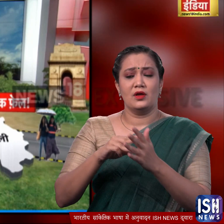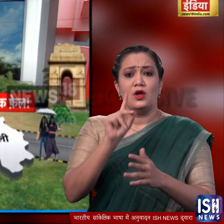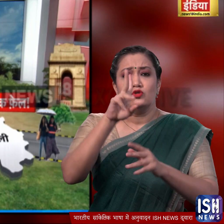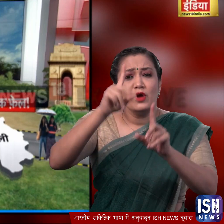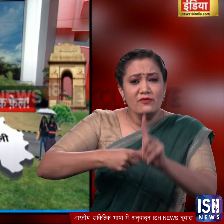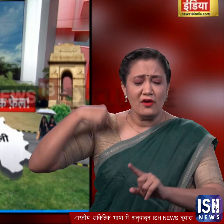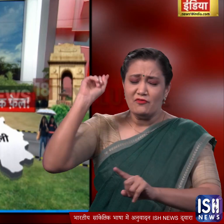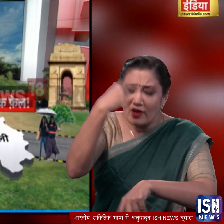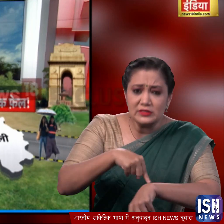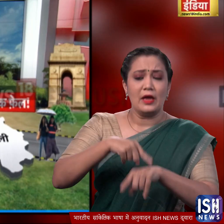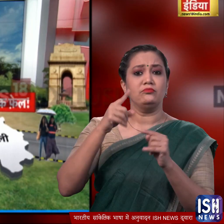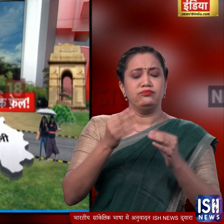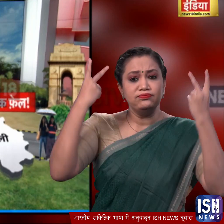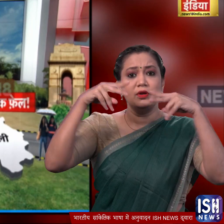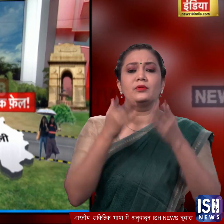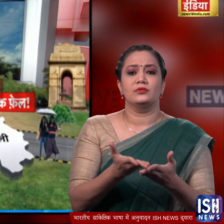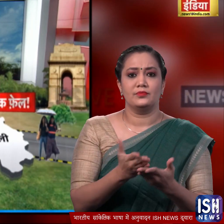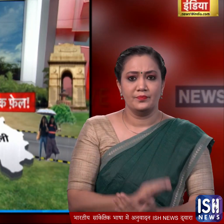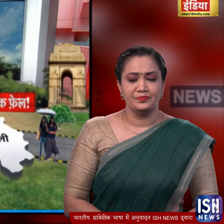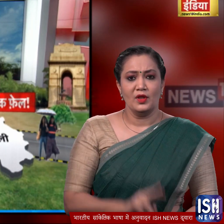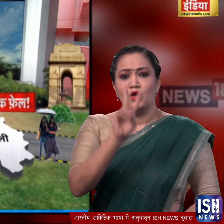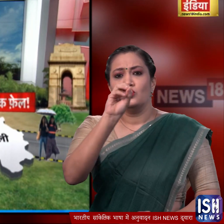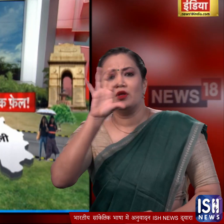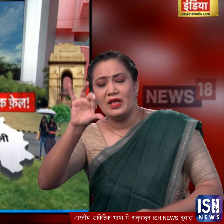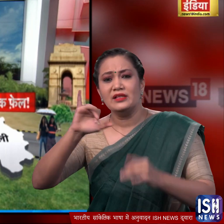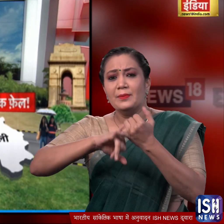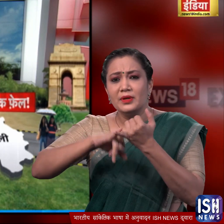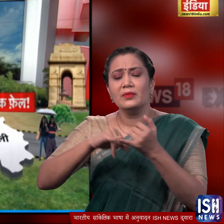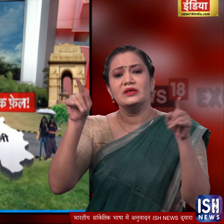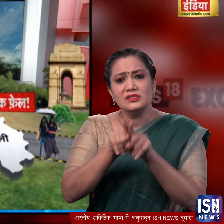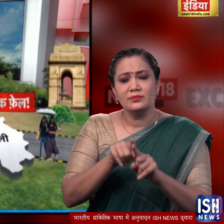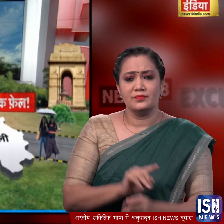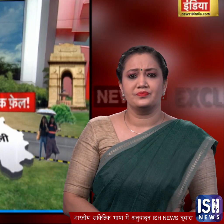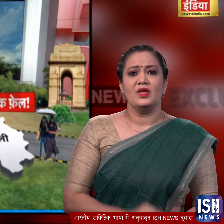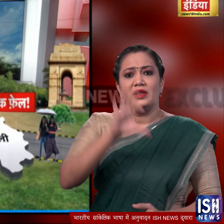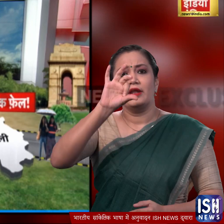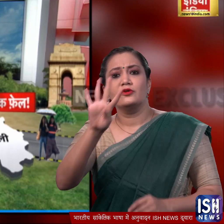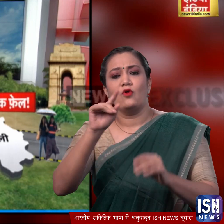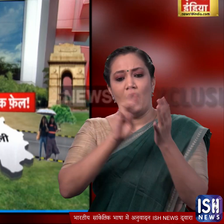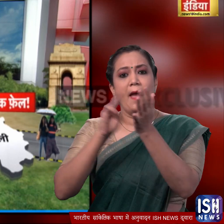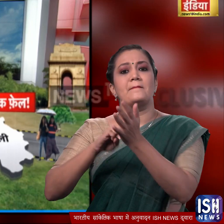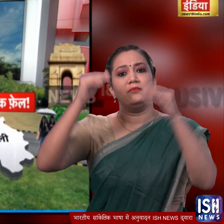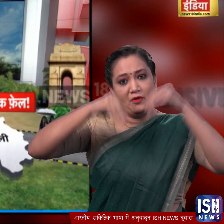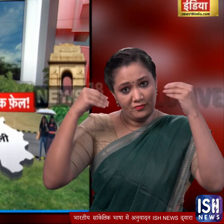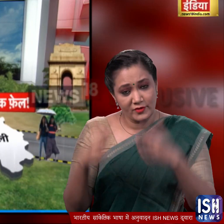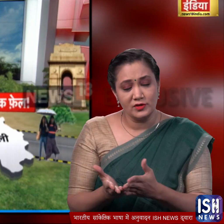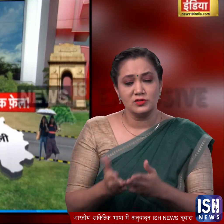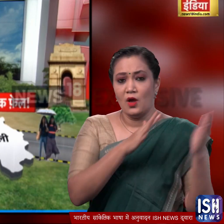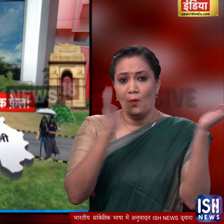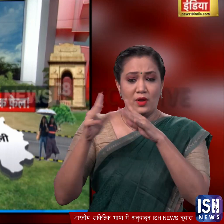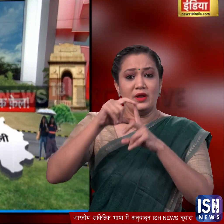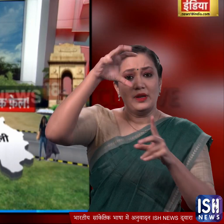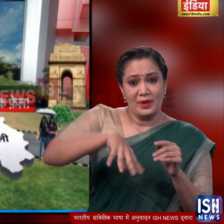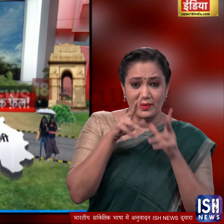वर्षों में सबसे ज्यादा है। इससे पहले 2009 के सितंबर महीने में करीब 94 मिलीमीटर बारिश दर्ज की गई थी। मौसम विभाग के अनुमान